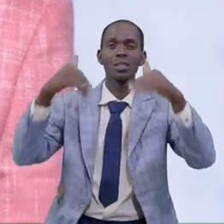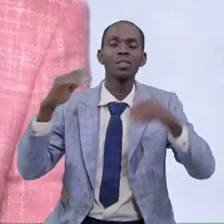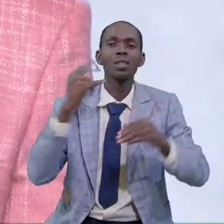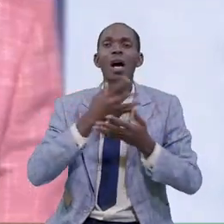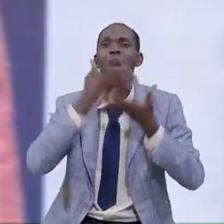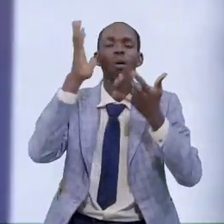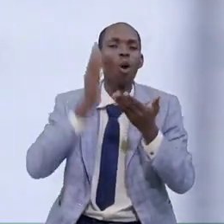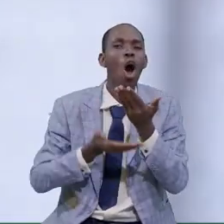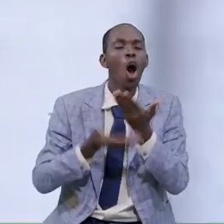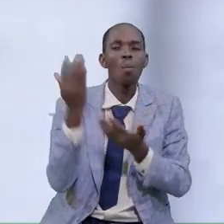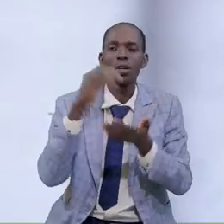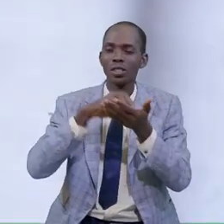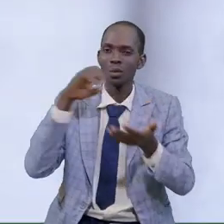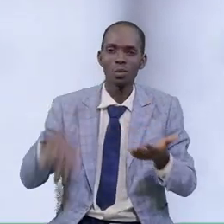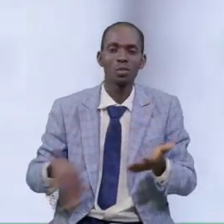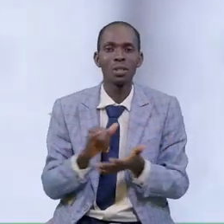ces footballeurs et ces